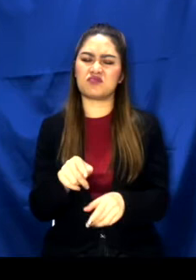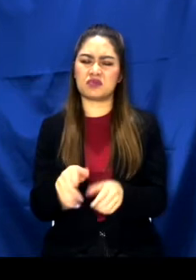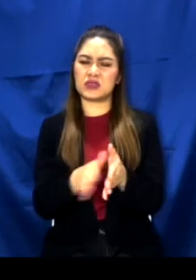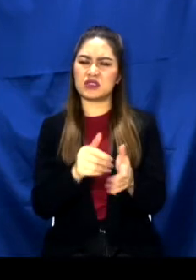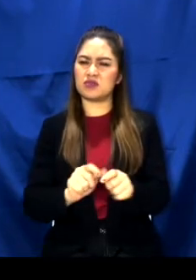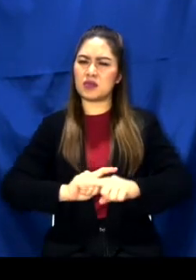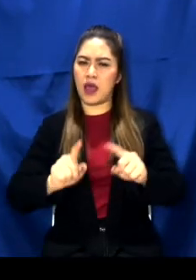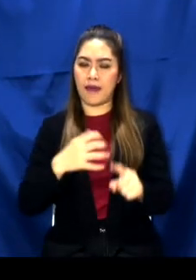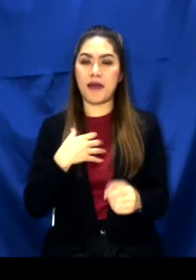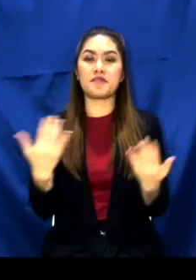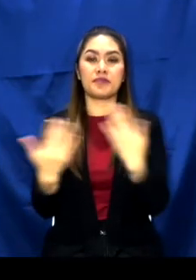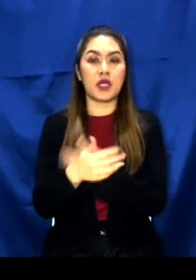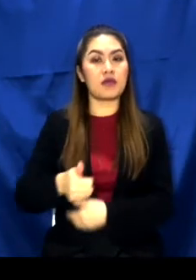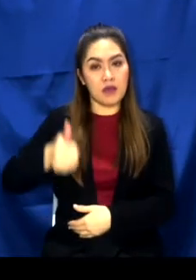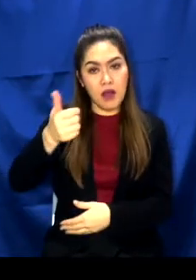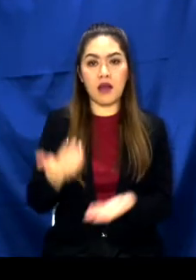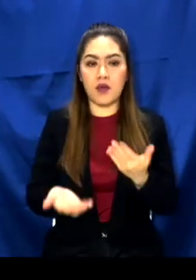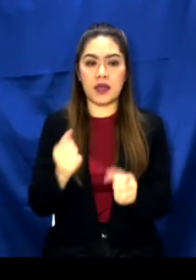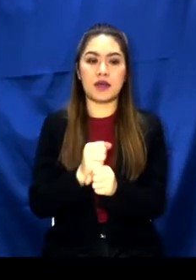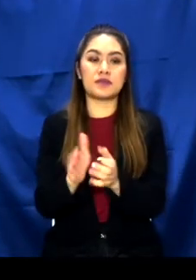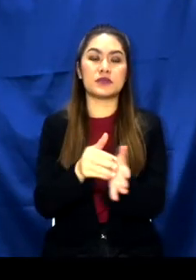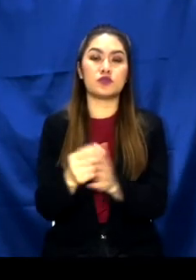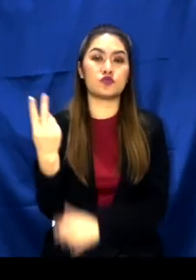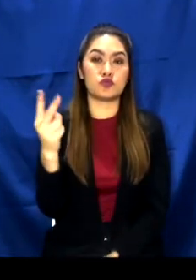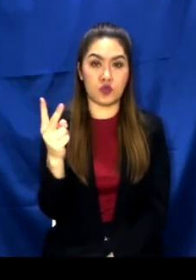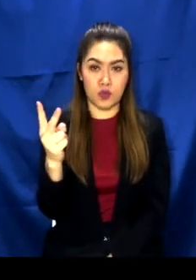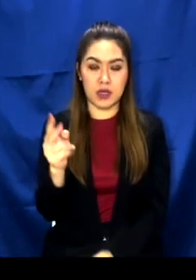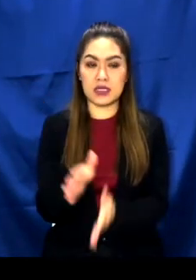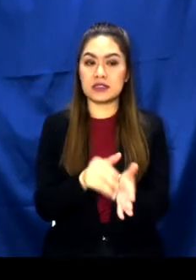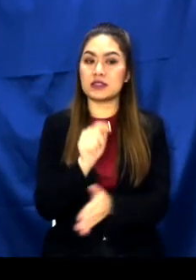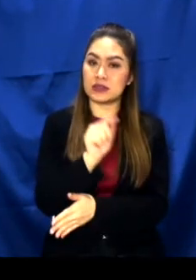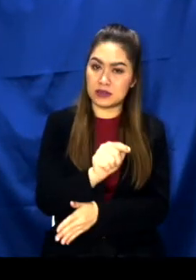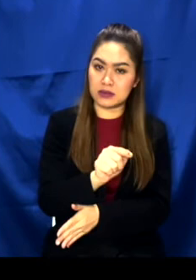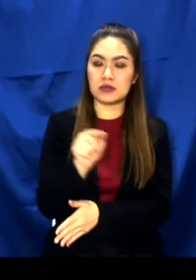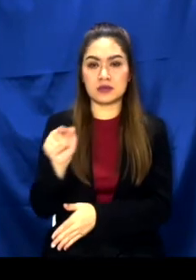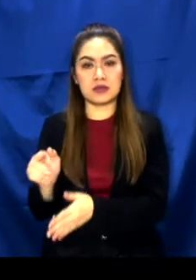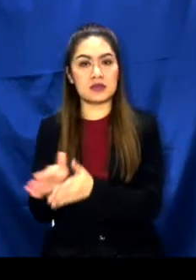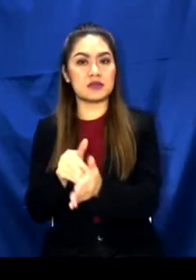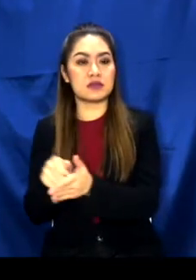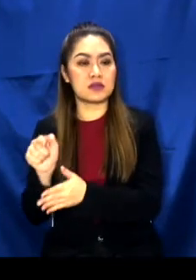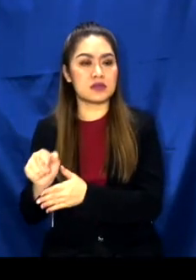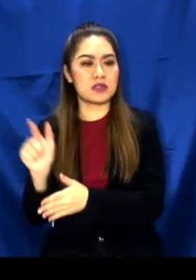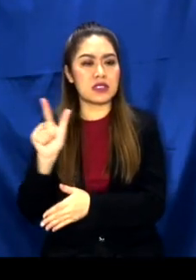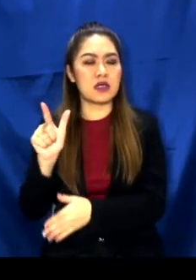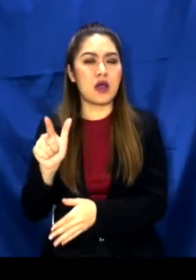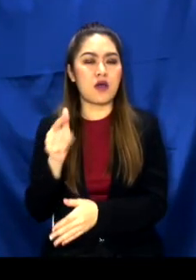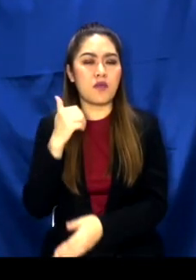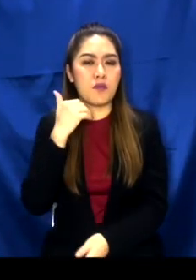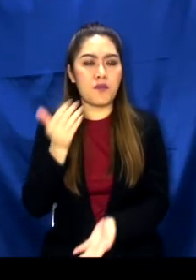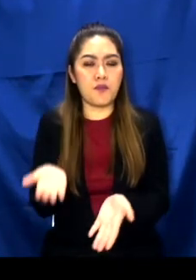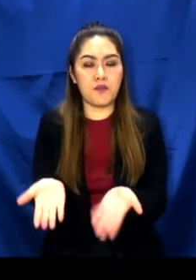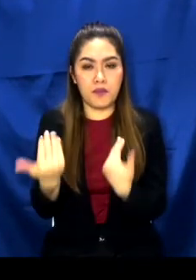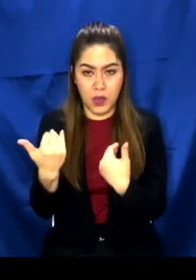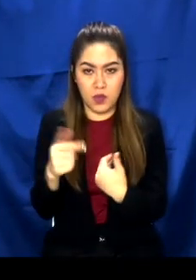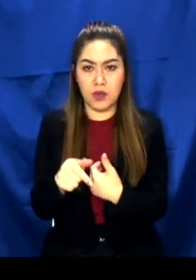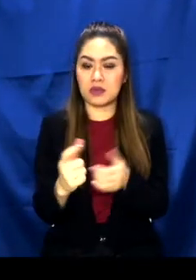ก็เปลี่ยนสีก็ได้นะคะแต่อย่างเนี้ยครูจะทำแค่2สีคือจะเป็นสีนี้สีนึงแล้วก็จะเป็นสีเหลืองอ่อนนะคะปกติ